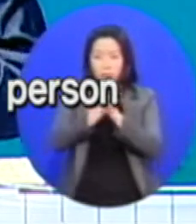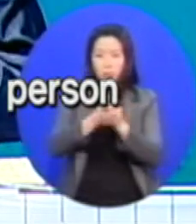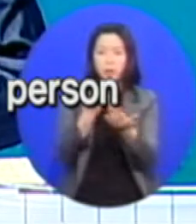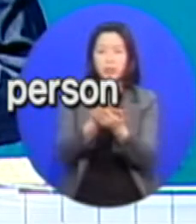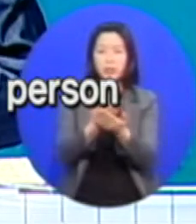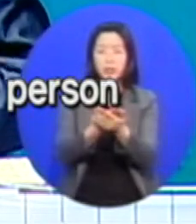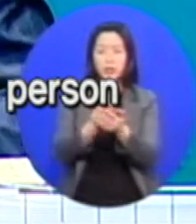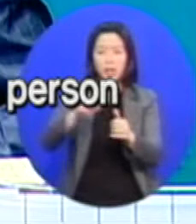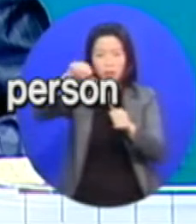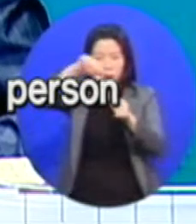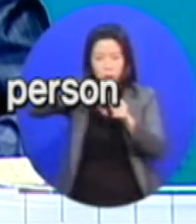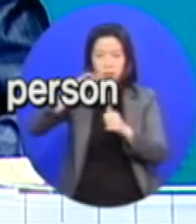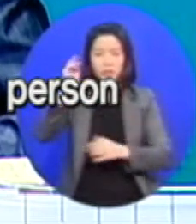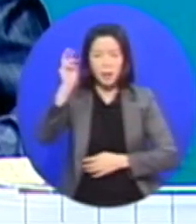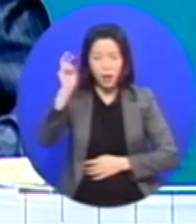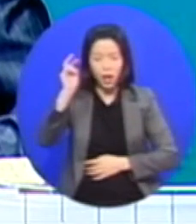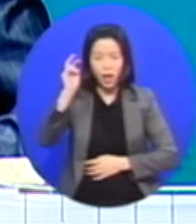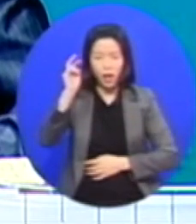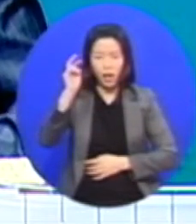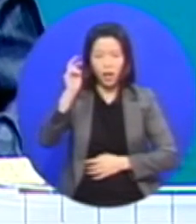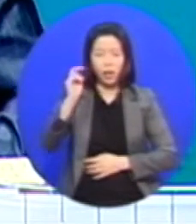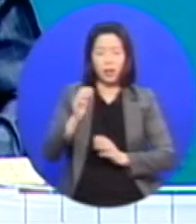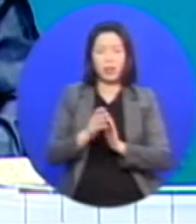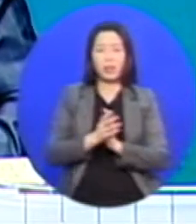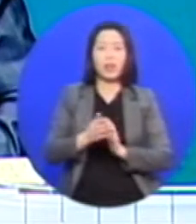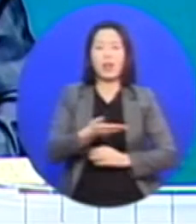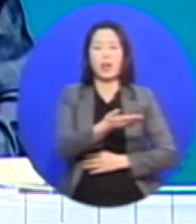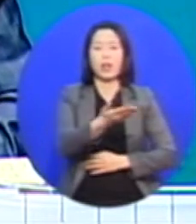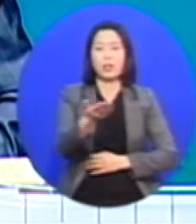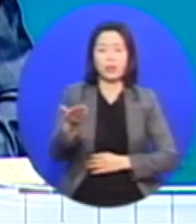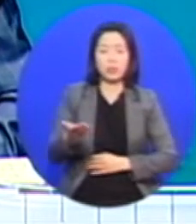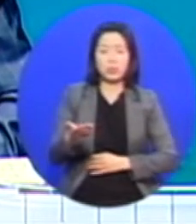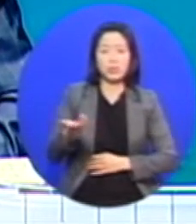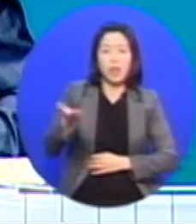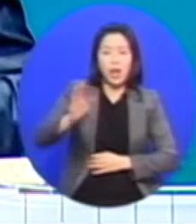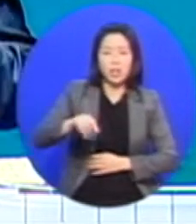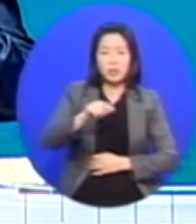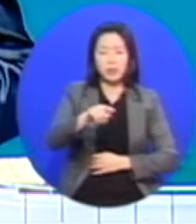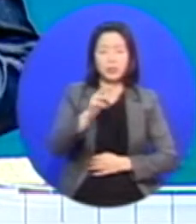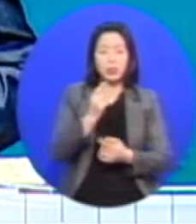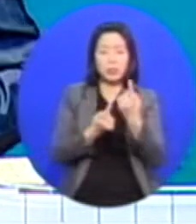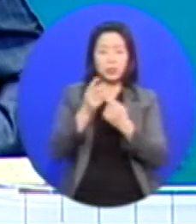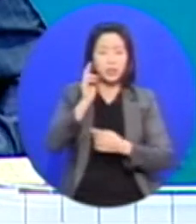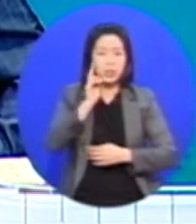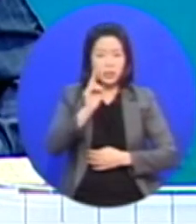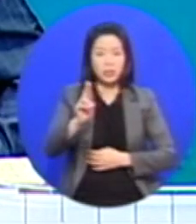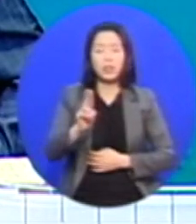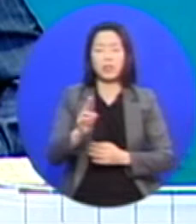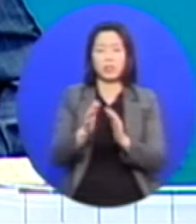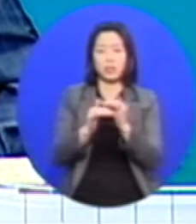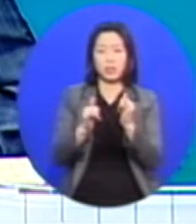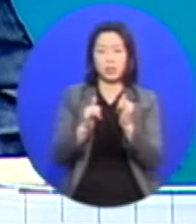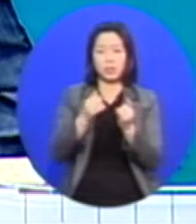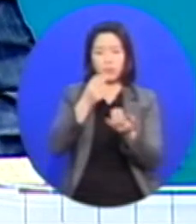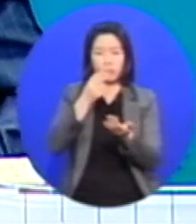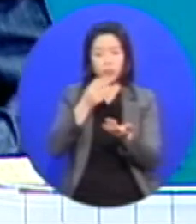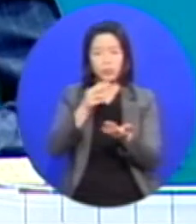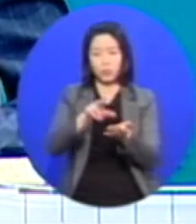귀신들 났나봐요 여러분 그것보다도 더 심각한 문제가 어디 있겠어요 귀신들린 사람이